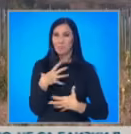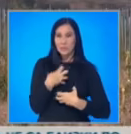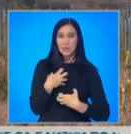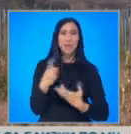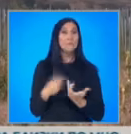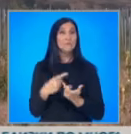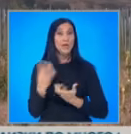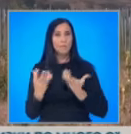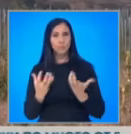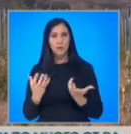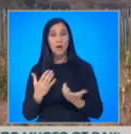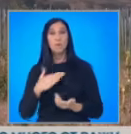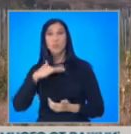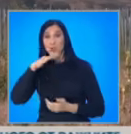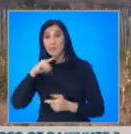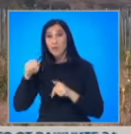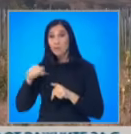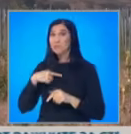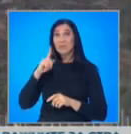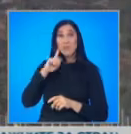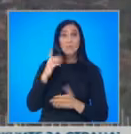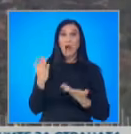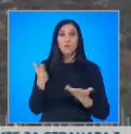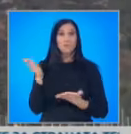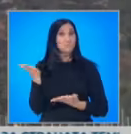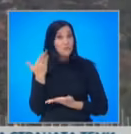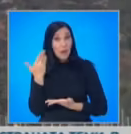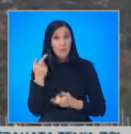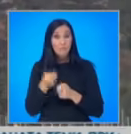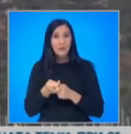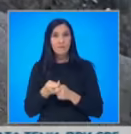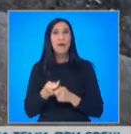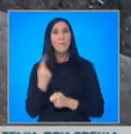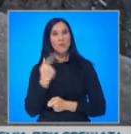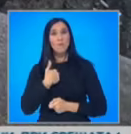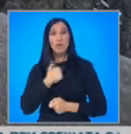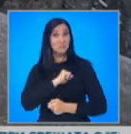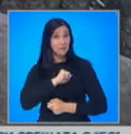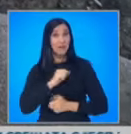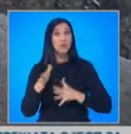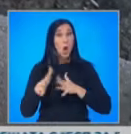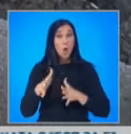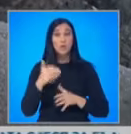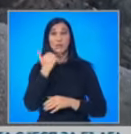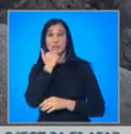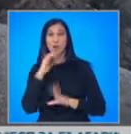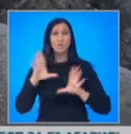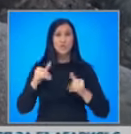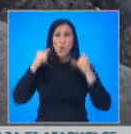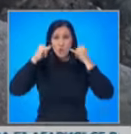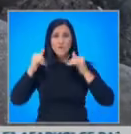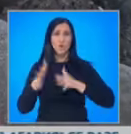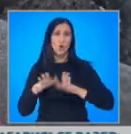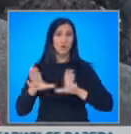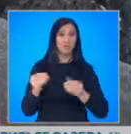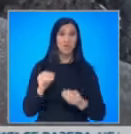всеки пожар. Стигнали до тук и аз не знам какво щехме да правим. Първо най страх за жителите, за селото, за всичко, и животни, и хора, и